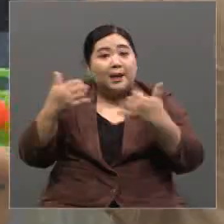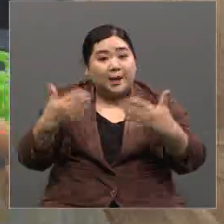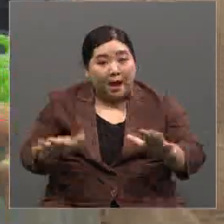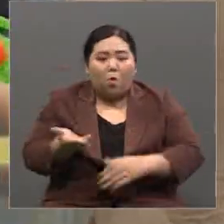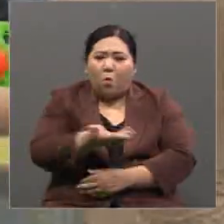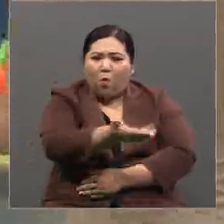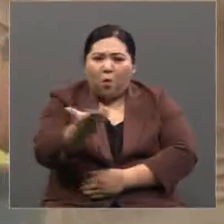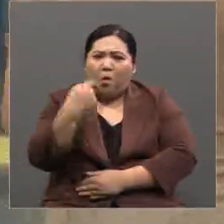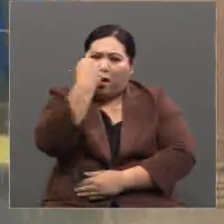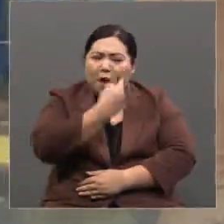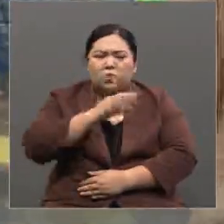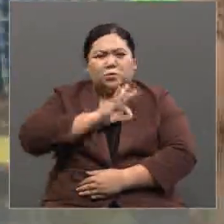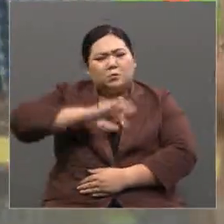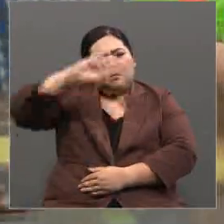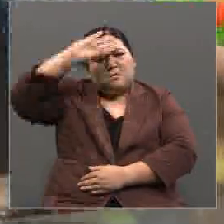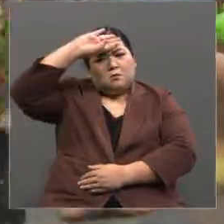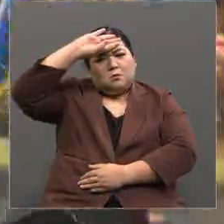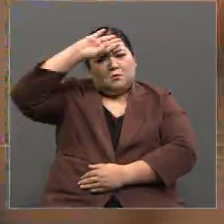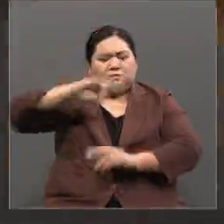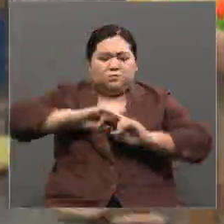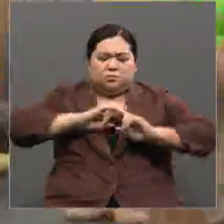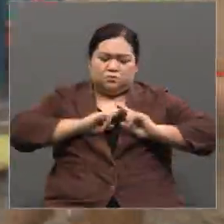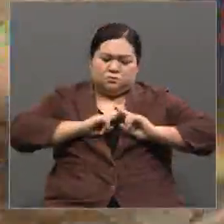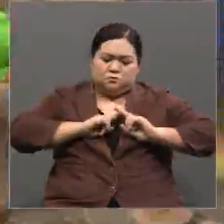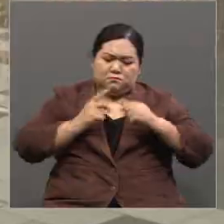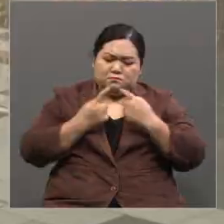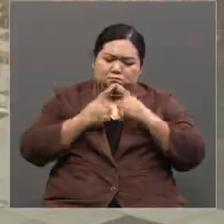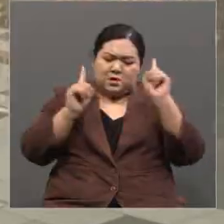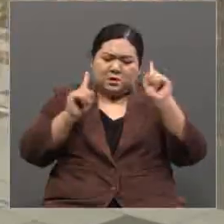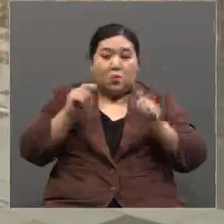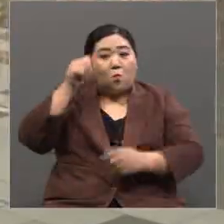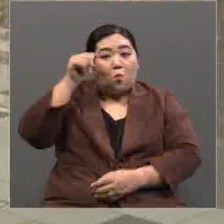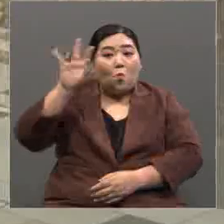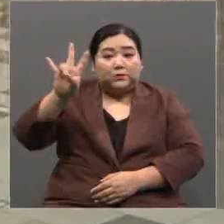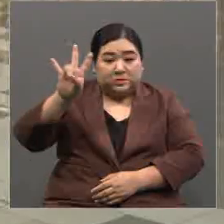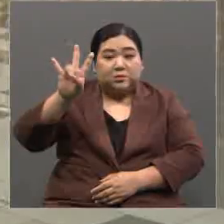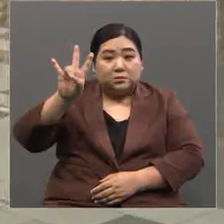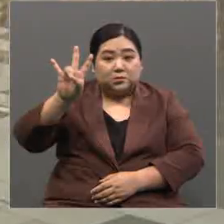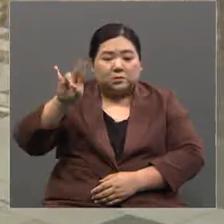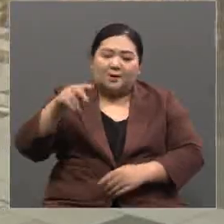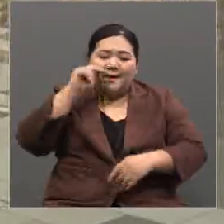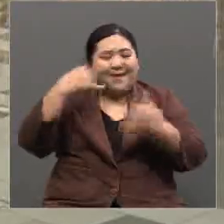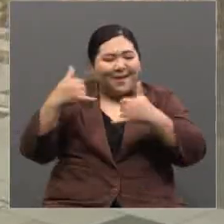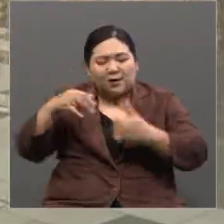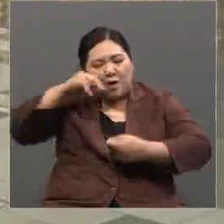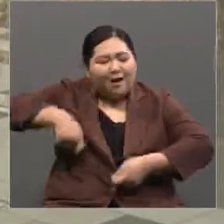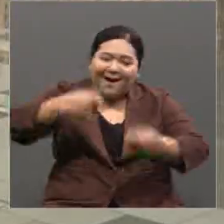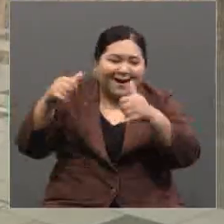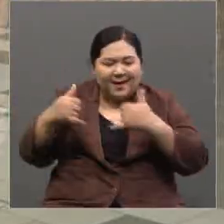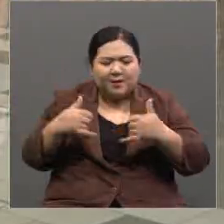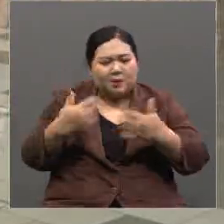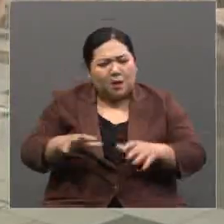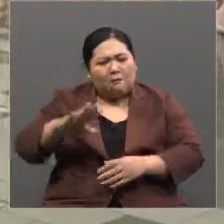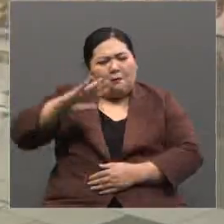ที่มีอาการป่วยสังเกตตัวเองเลยนะถ้ามีอาการป่วยในช่วง7วันหลังจากร่วมกิจกรรมสงกรานต์แล้วตรว